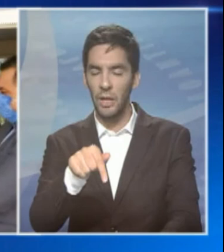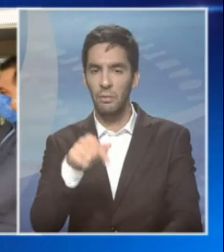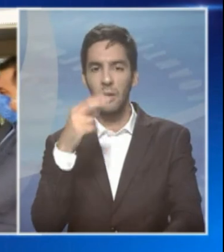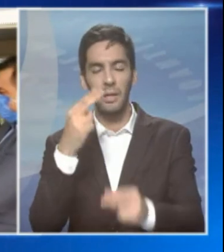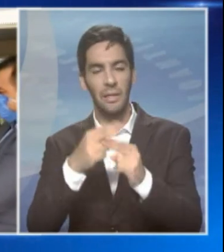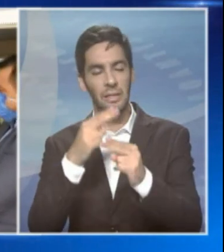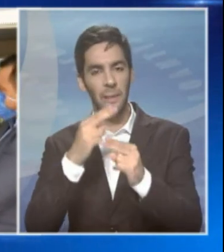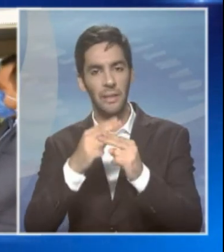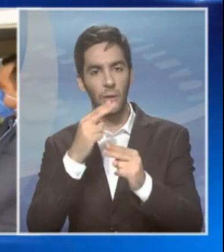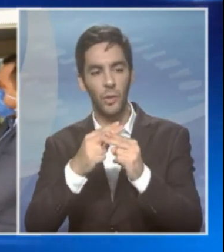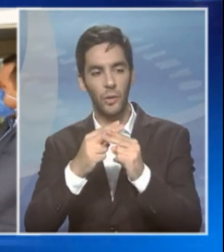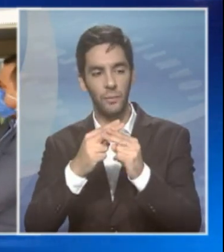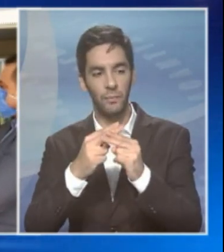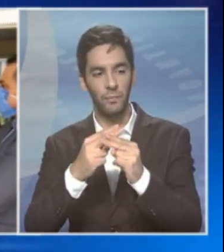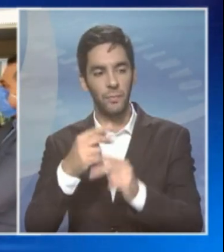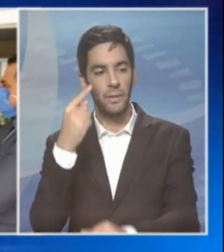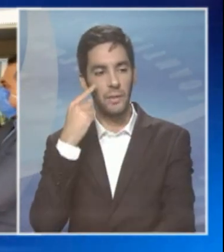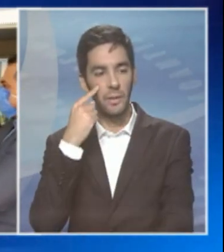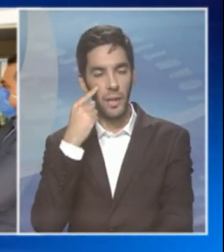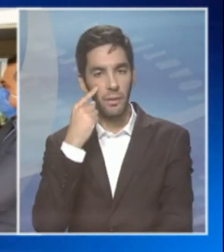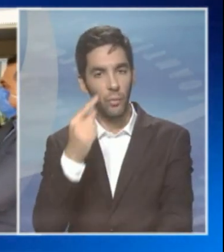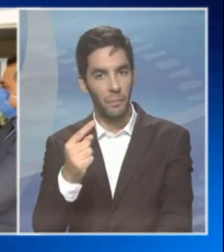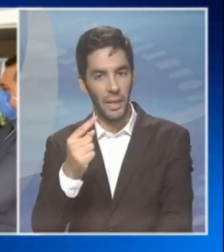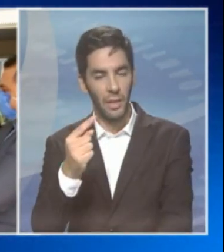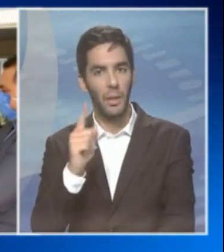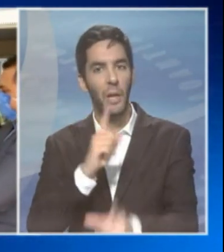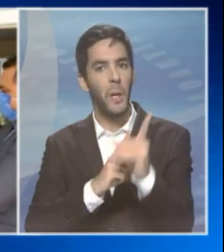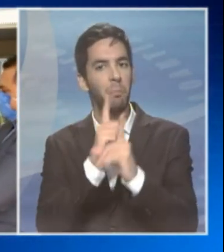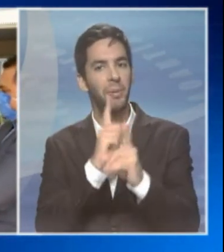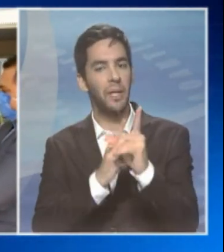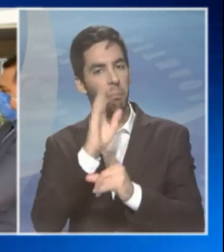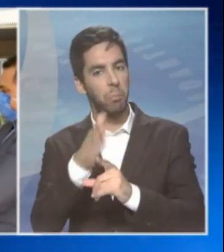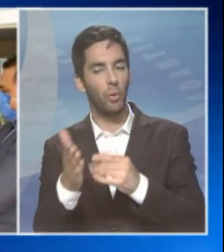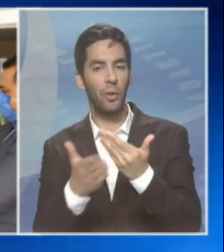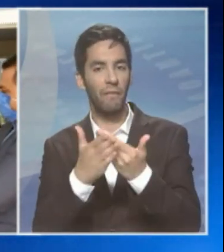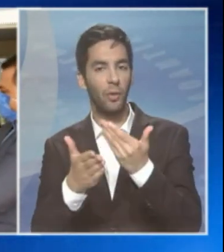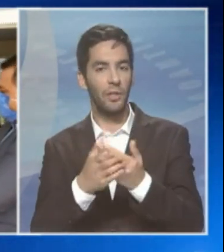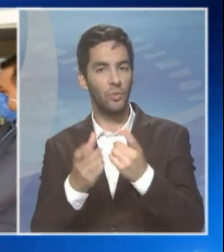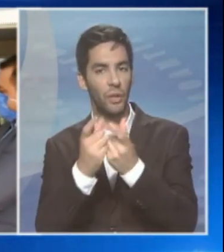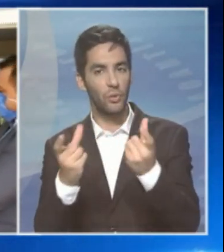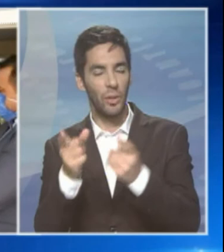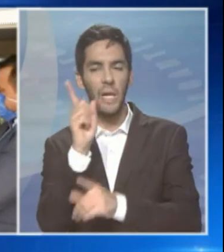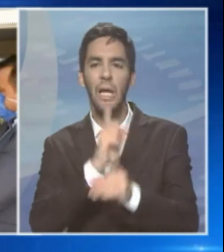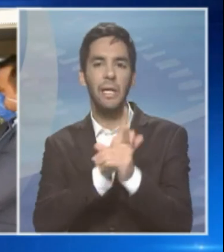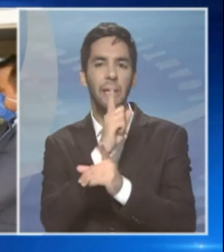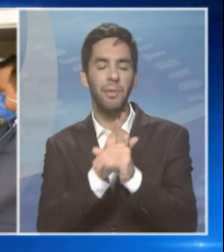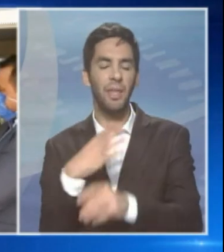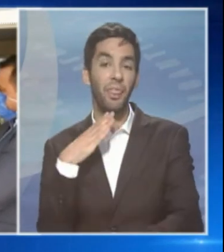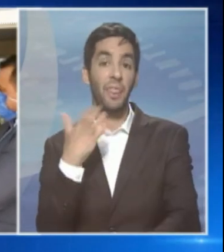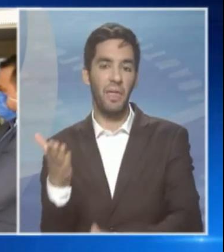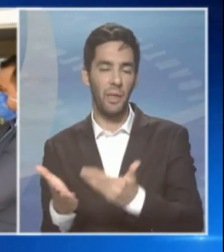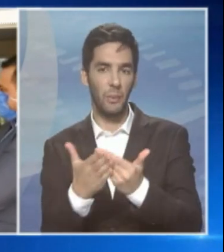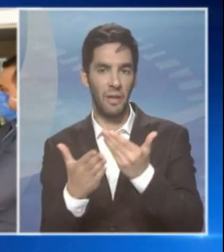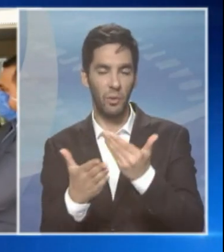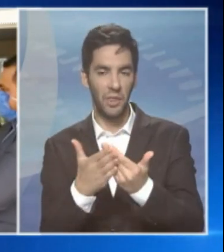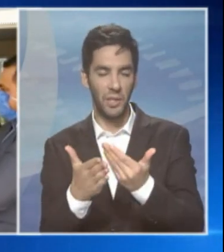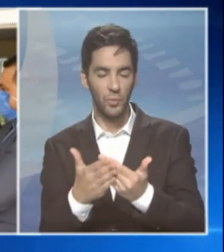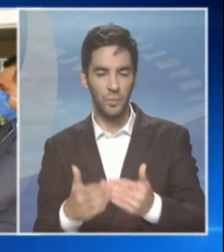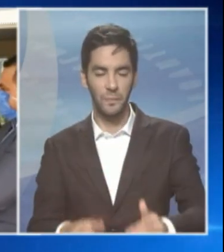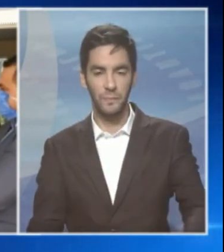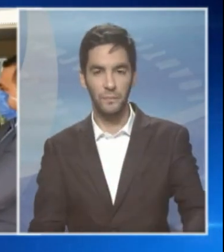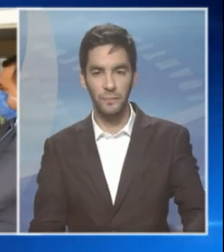και πρέπει να ξεχωρίσουν τα χλωρά από τα ξερά. Πρέπει να σας πω ότι έχουμε